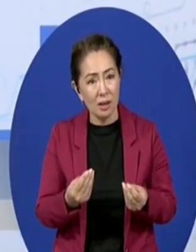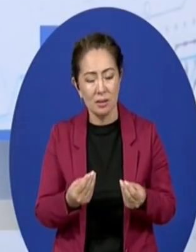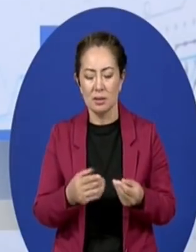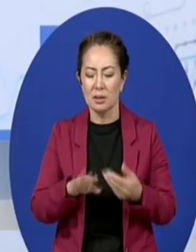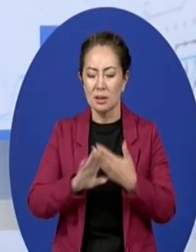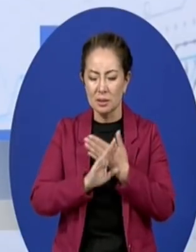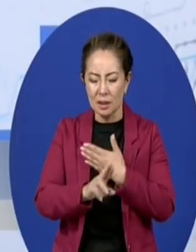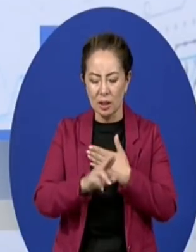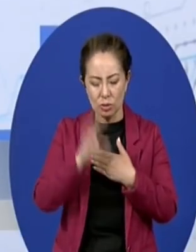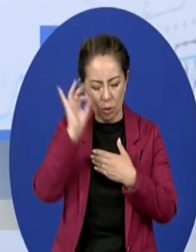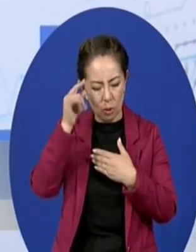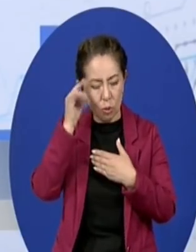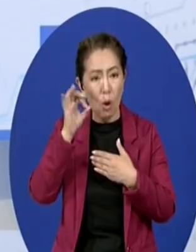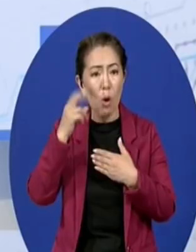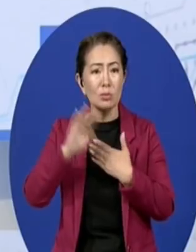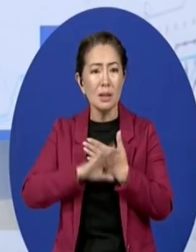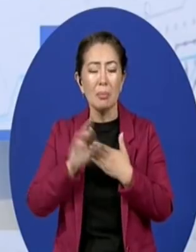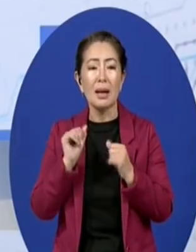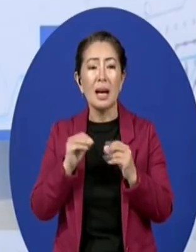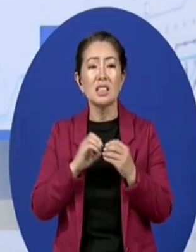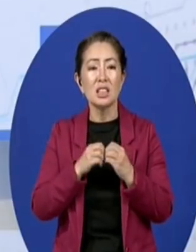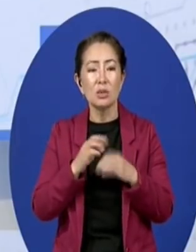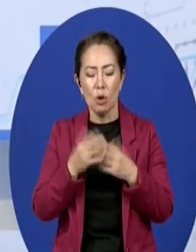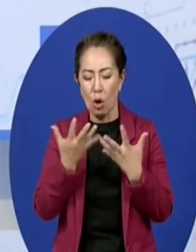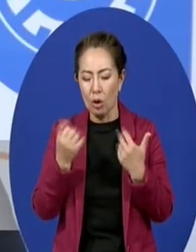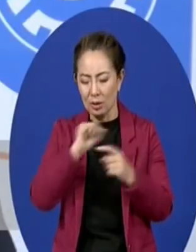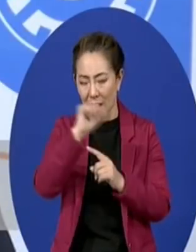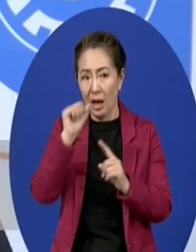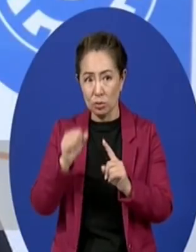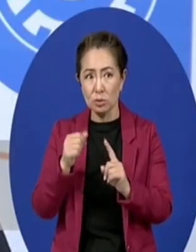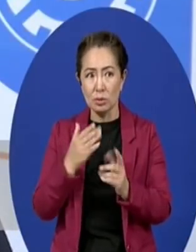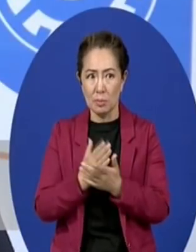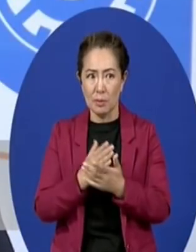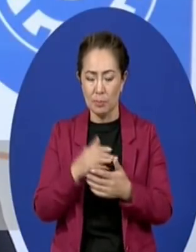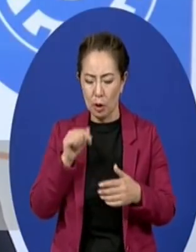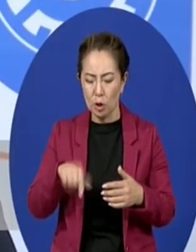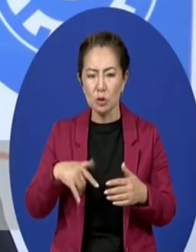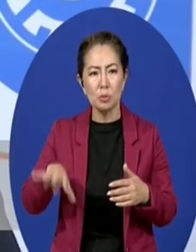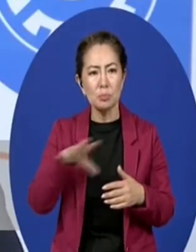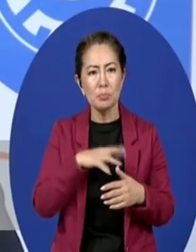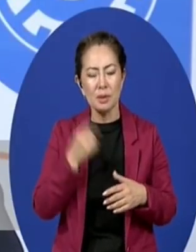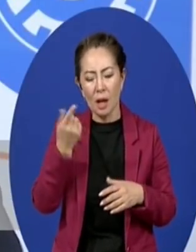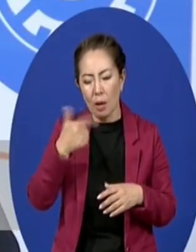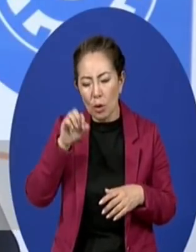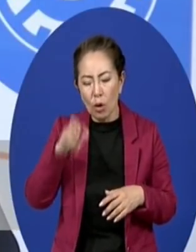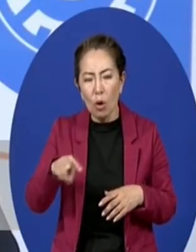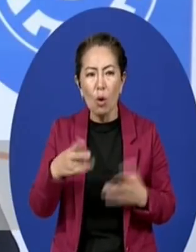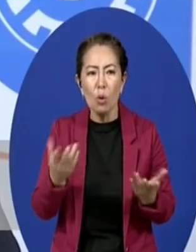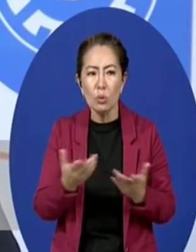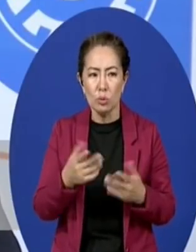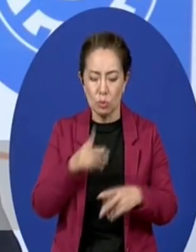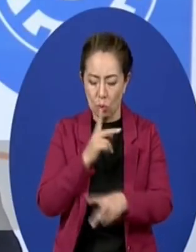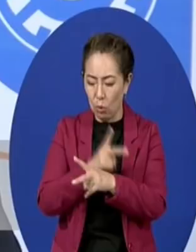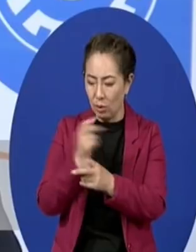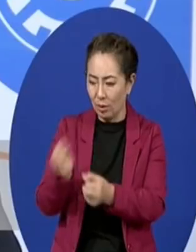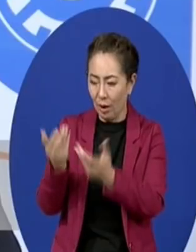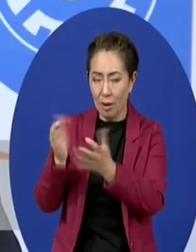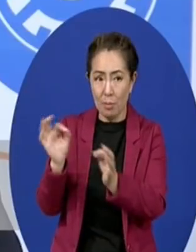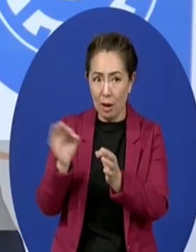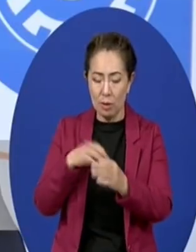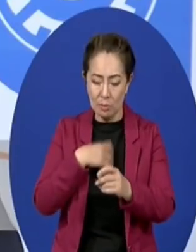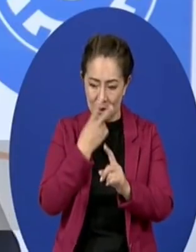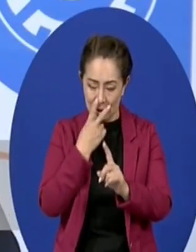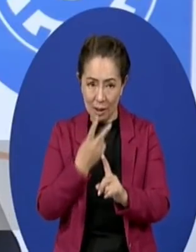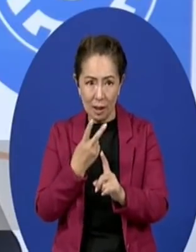цаашлаад оюуны эмчийн хамгаалтыг хэрхэн хийж өгнө гэд олон асуудал хөндөгддөгөө. Одоо бид нар бол хамгийн гол юм энийг ерөөсөө ингээ хууль гараагүй болохоор ингээ